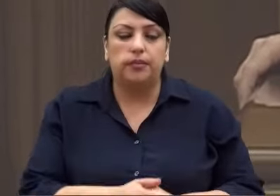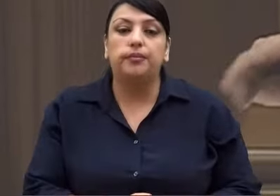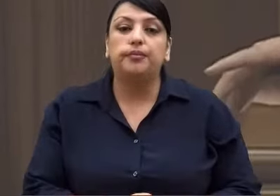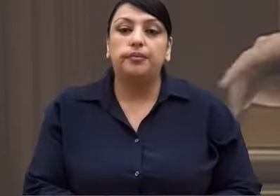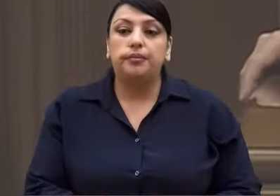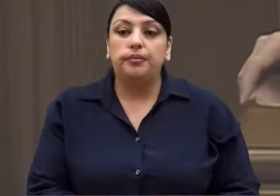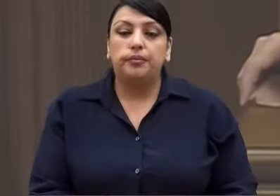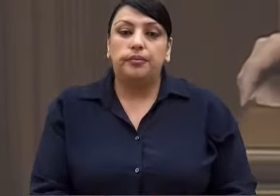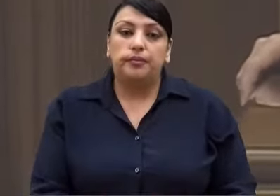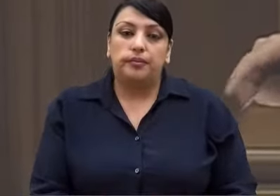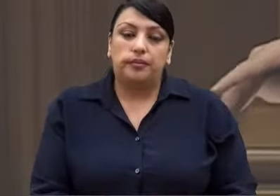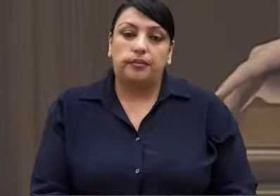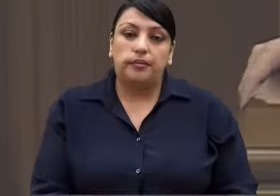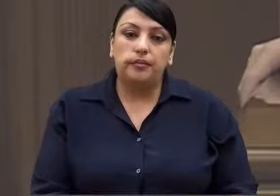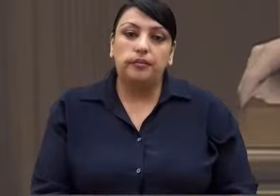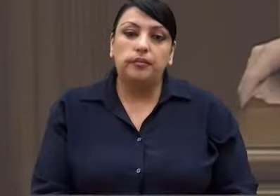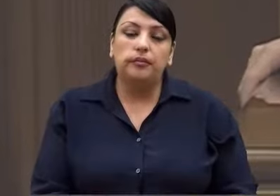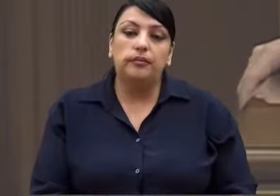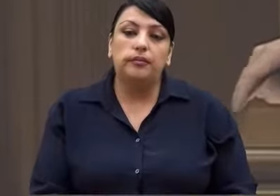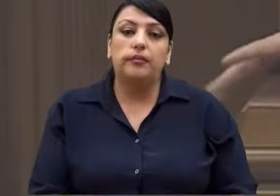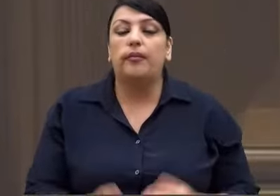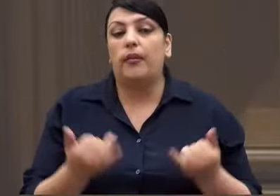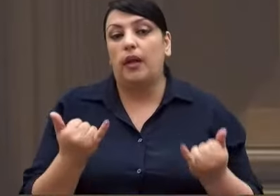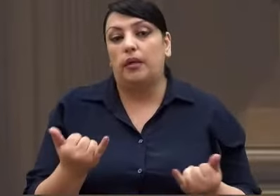Ես մի քանի խոսք ուզենամ ասել այսօրվա